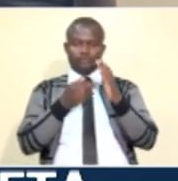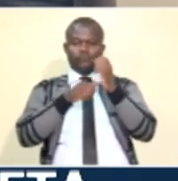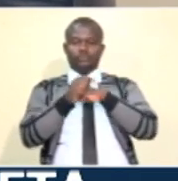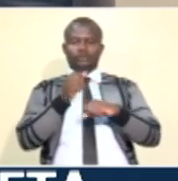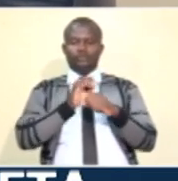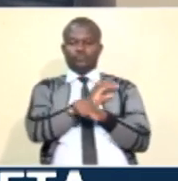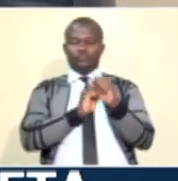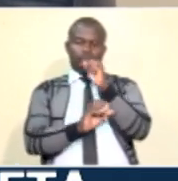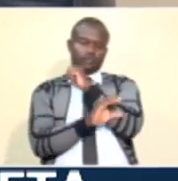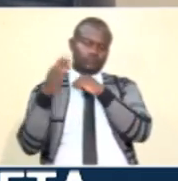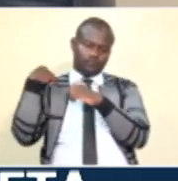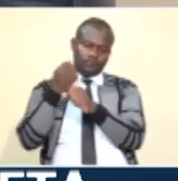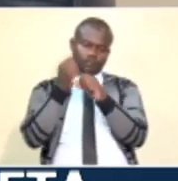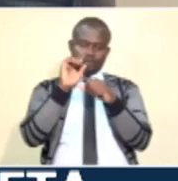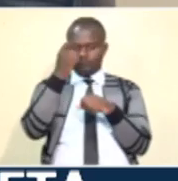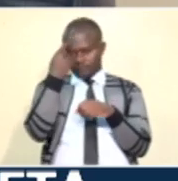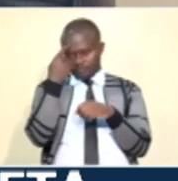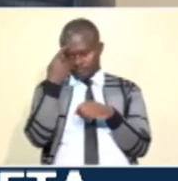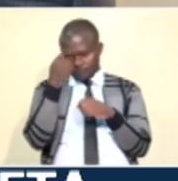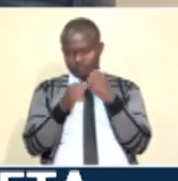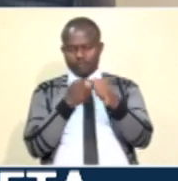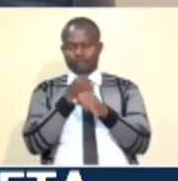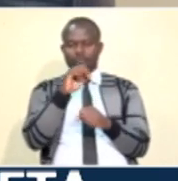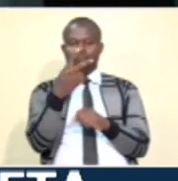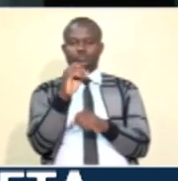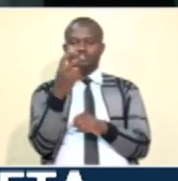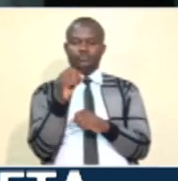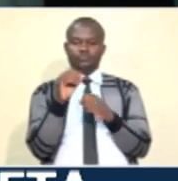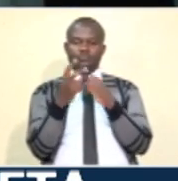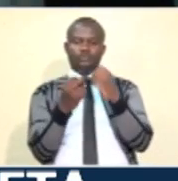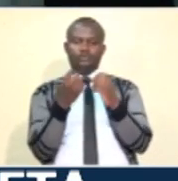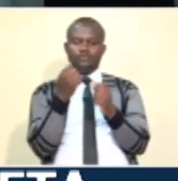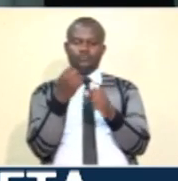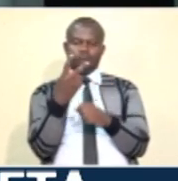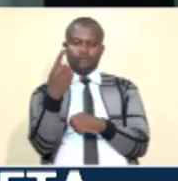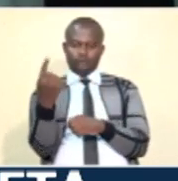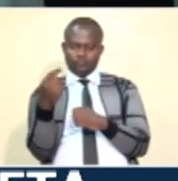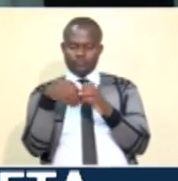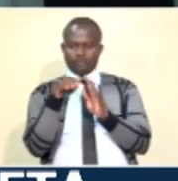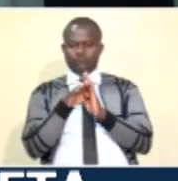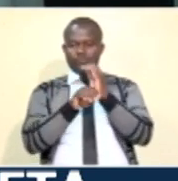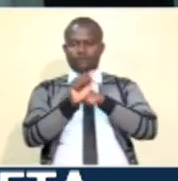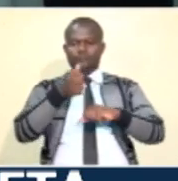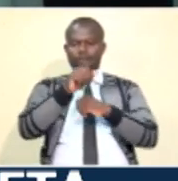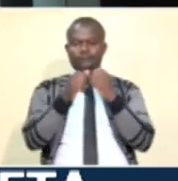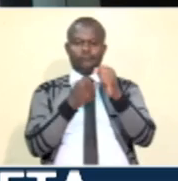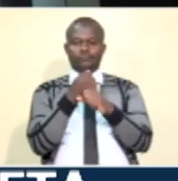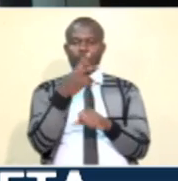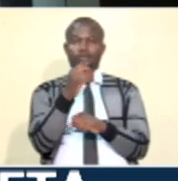Komisiyo y'Igihugu ishinzwe abakozi ba Leta by'umwaka wa 2020-2021 na gahunda y'ibikorwa byayo by'umwaka